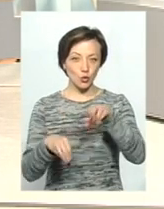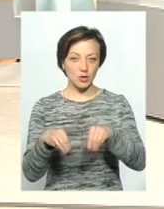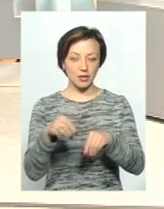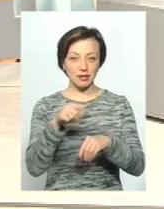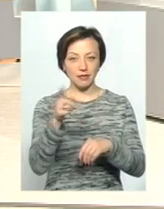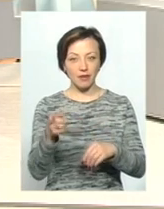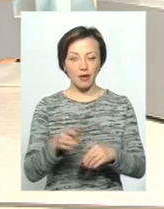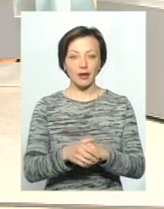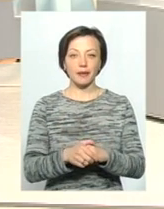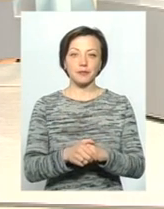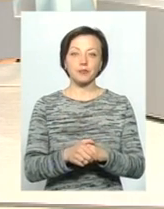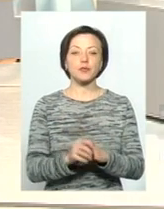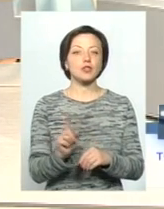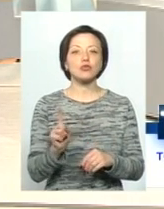паркан,